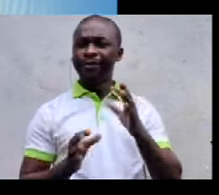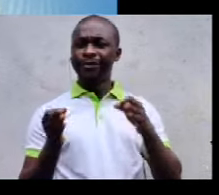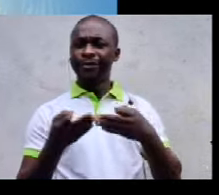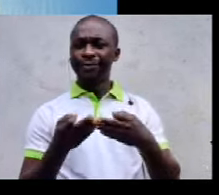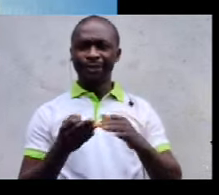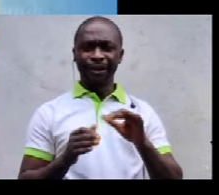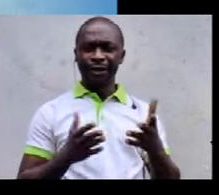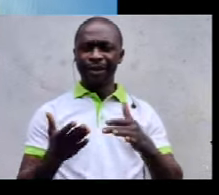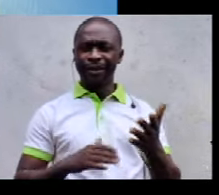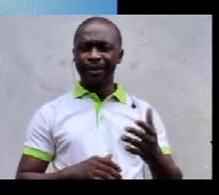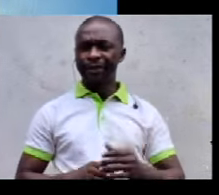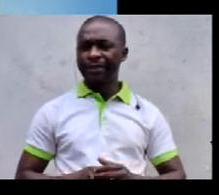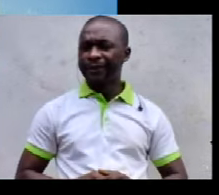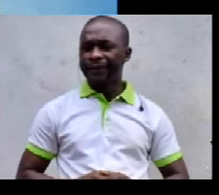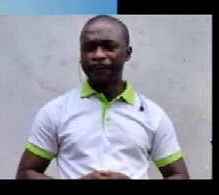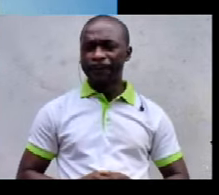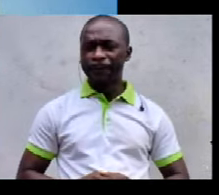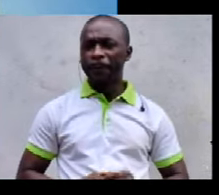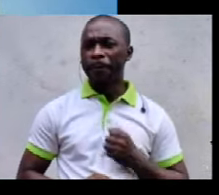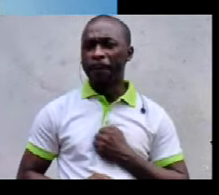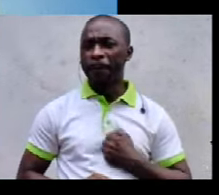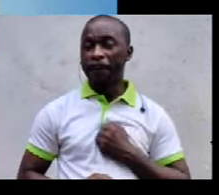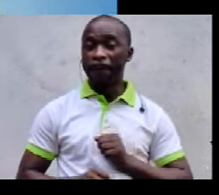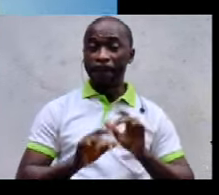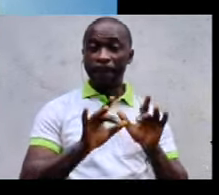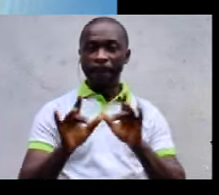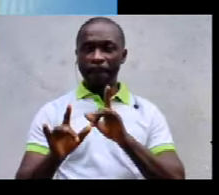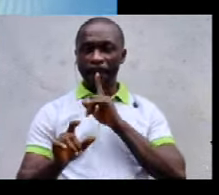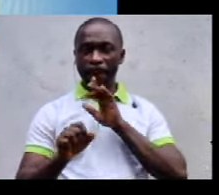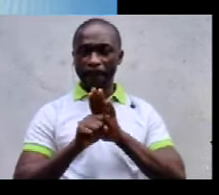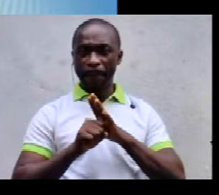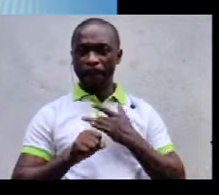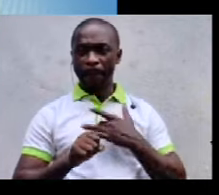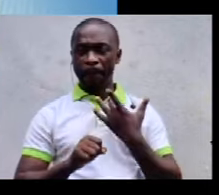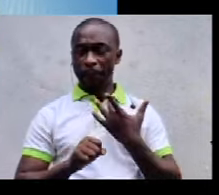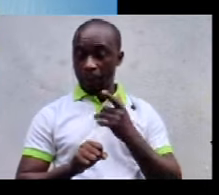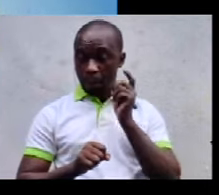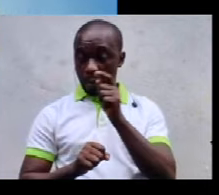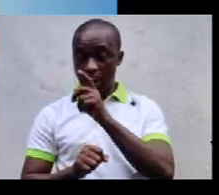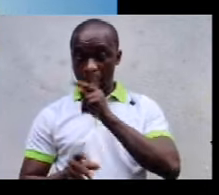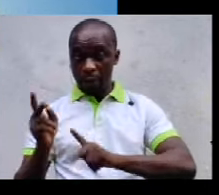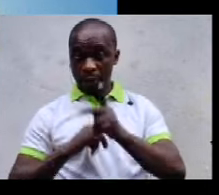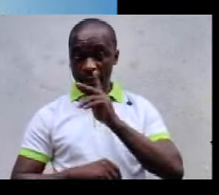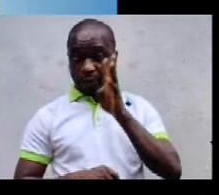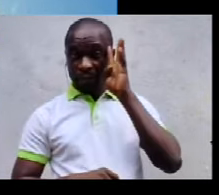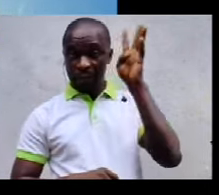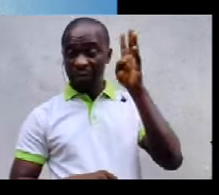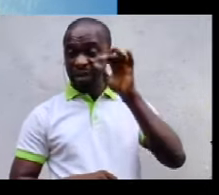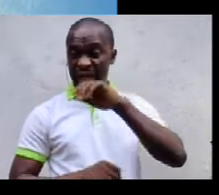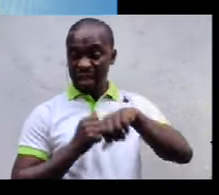condoléances aux familles des femmes et promettant de se débarrasser